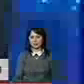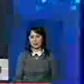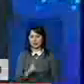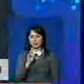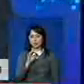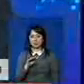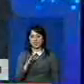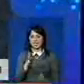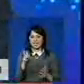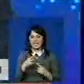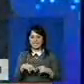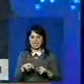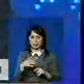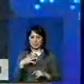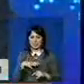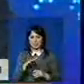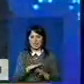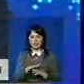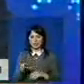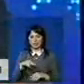მადლობა თქვენ. ქეთევან ხუციშვილი, ფონდ ღია საზოგადოება საქართველოს აღმასრულებელი დირექტორი.